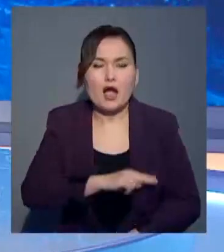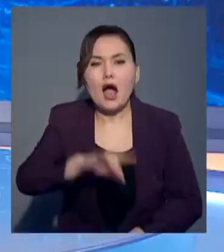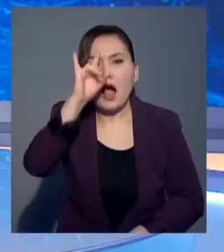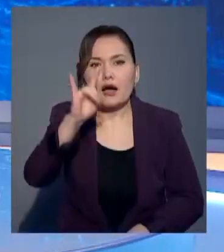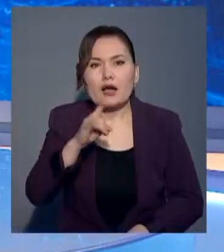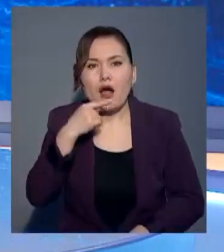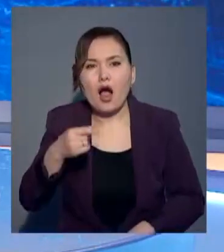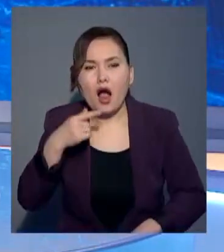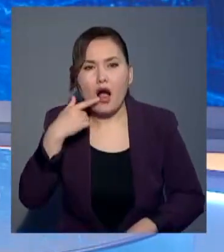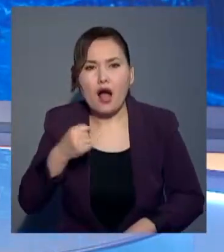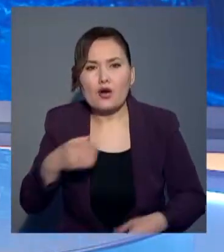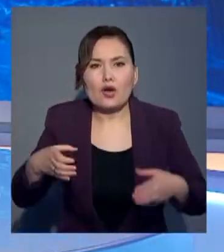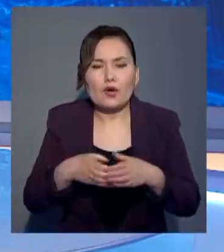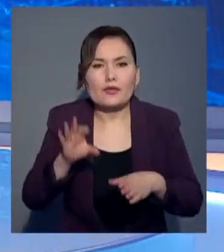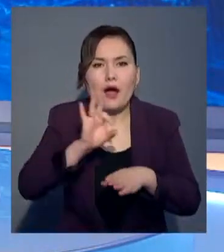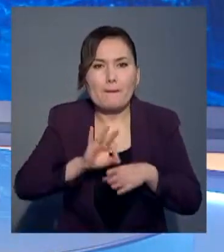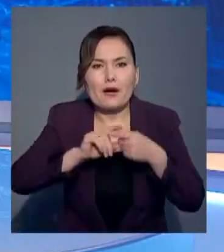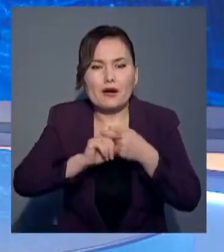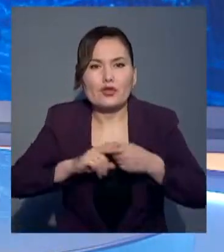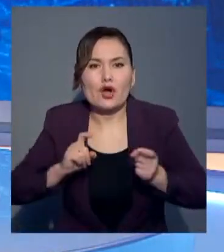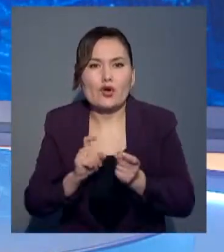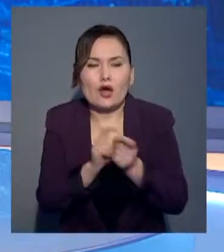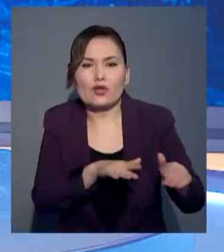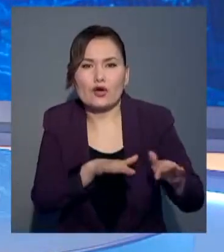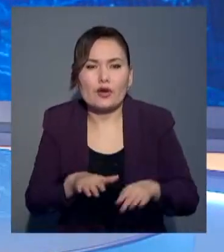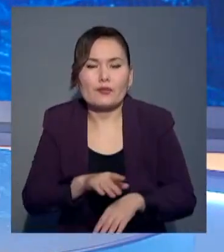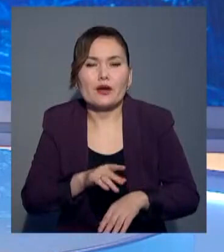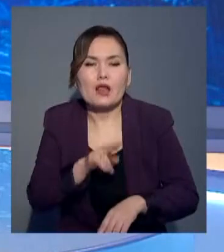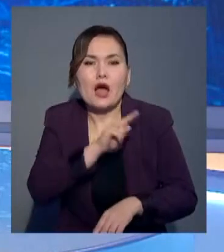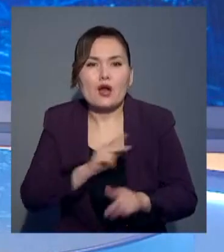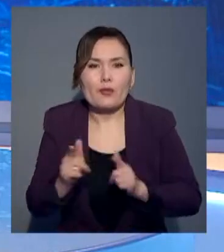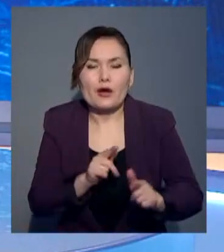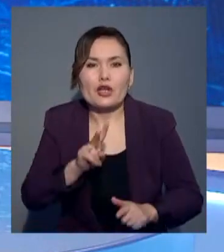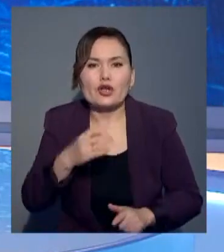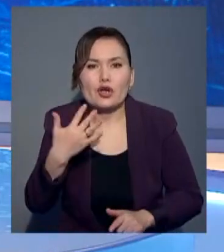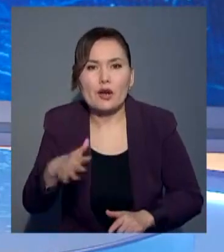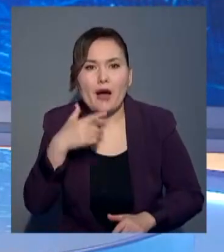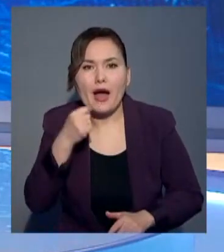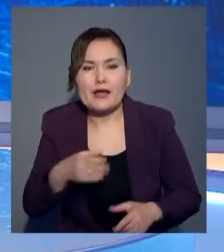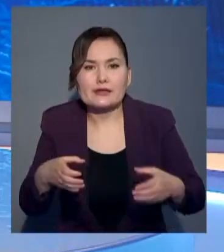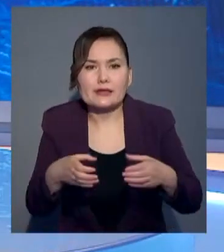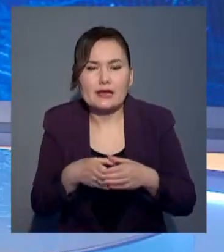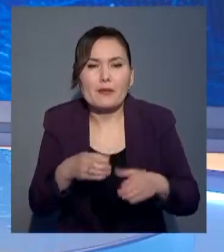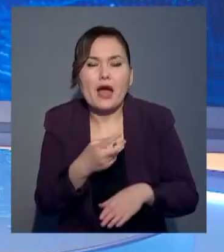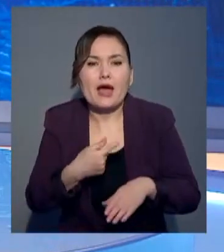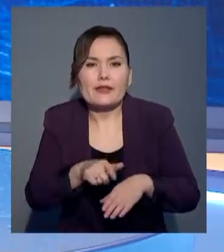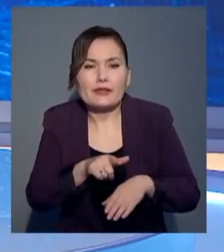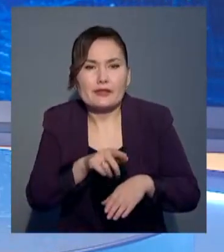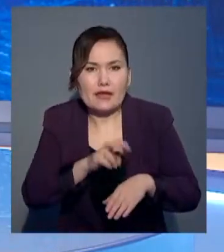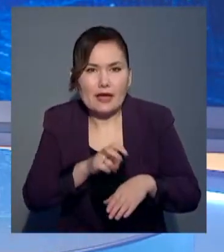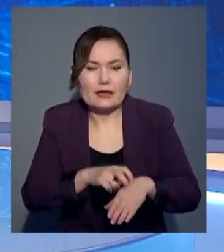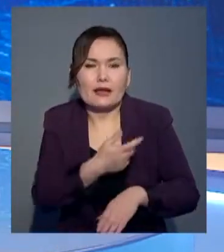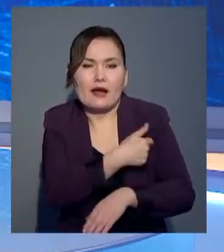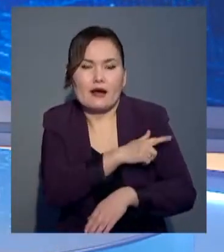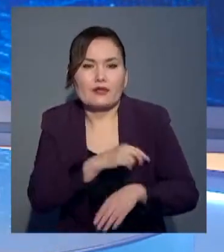Қазақстанның қарулы күштері коронавирус инфекциясымен күрес шараларына жұмылдырылды. 250 әскери дәрігер дайындықтан өтіп, қызметке